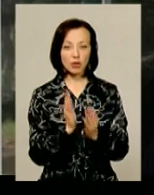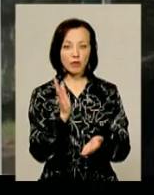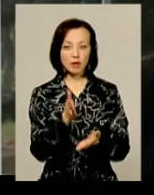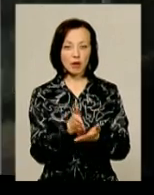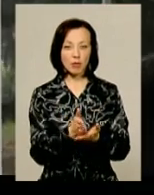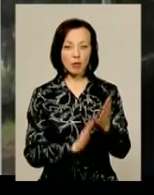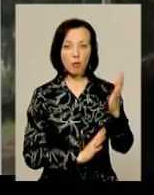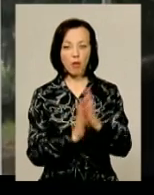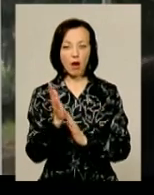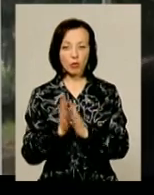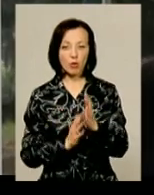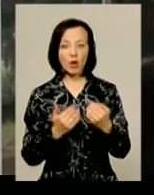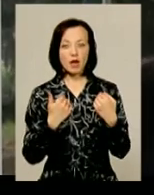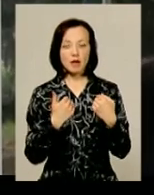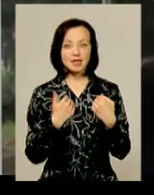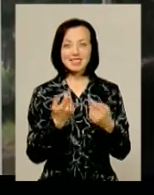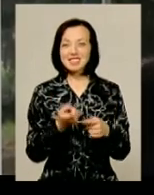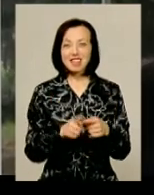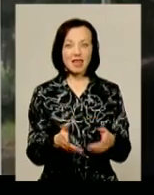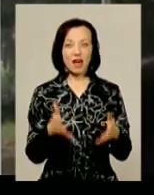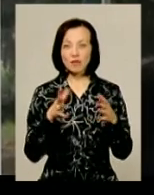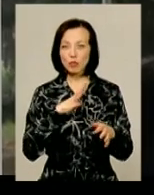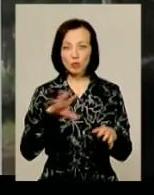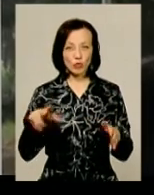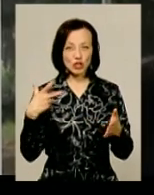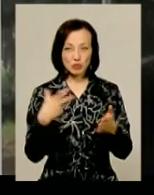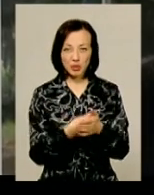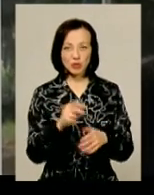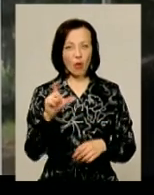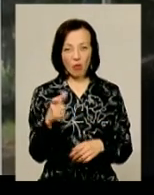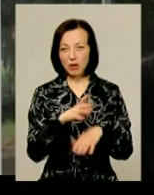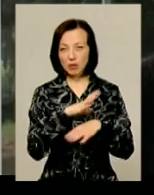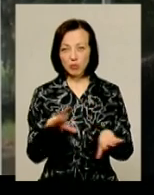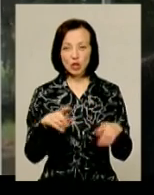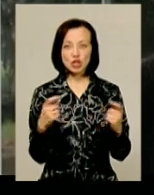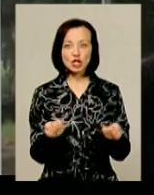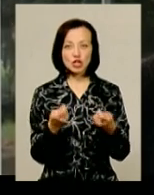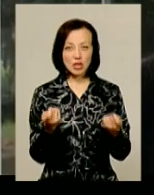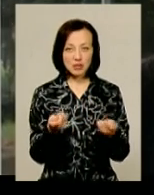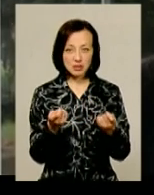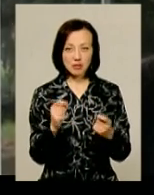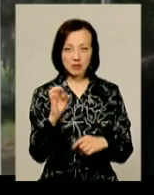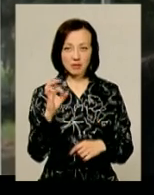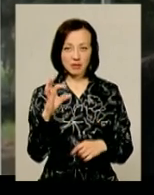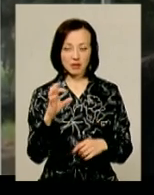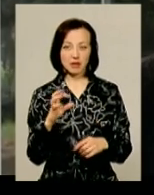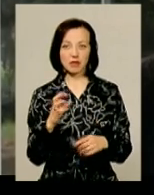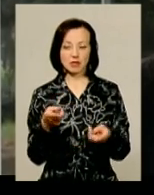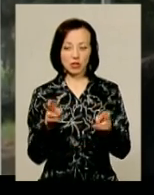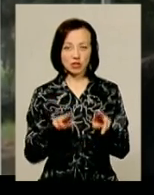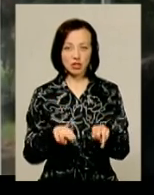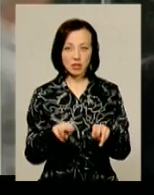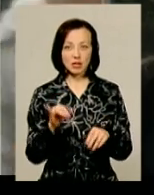напрямку парку. Явно це був не шприц, не голка, то що на джинсах велика дирка